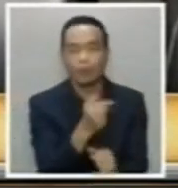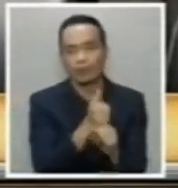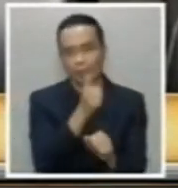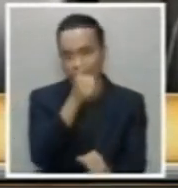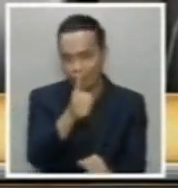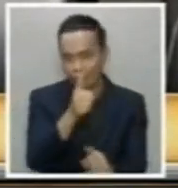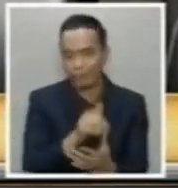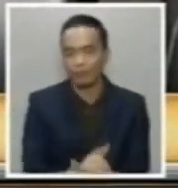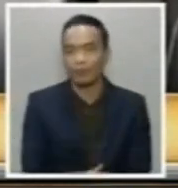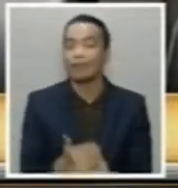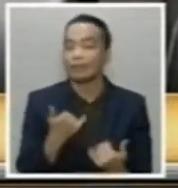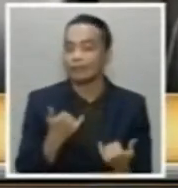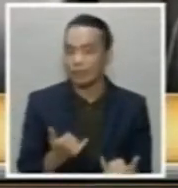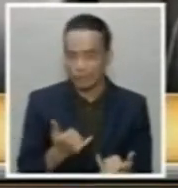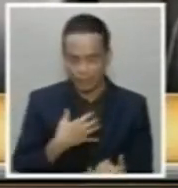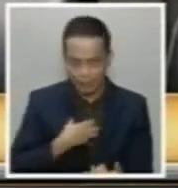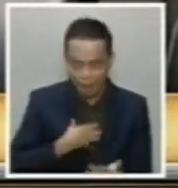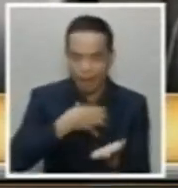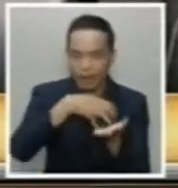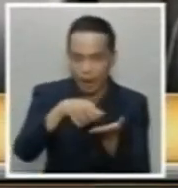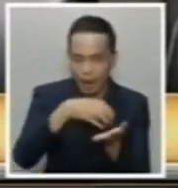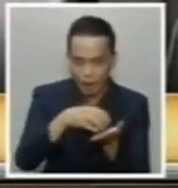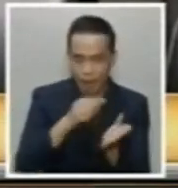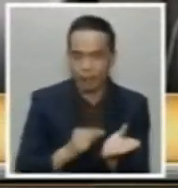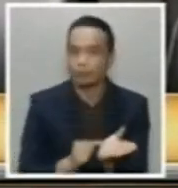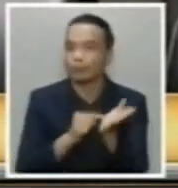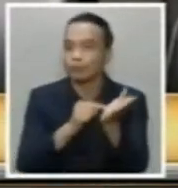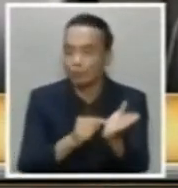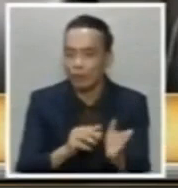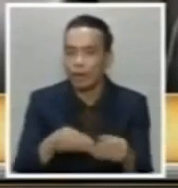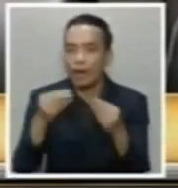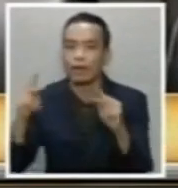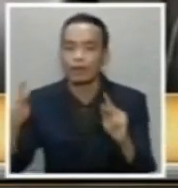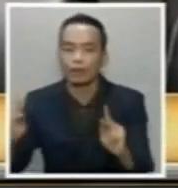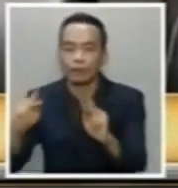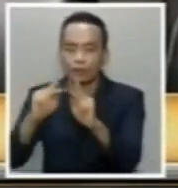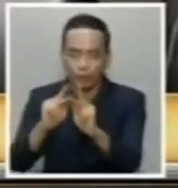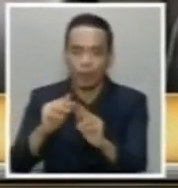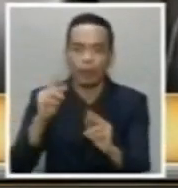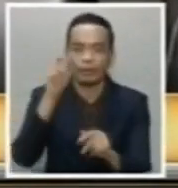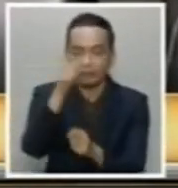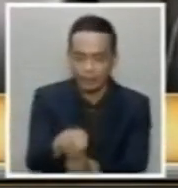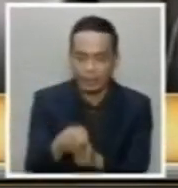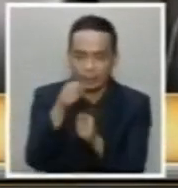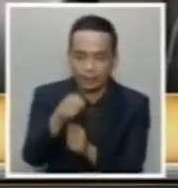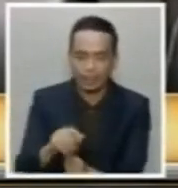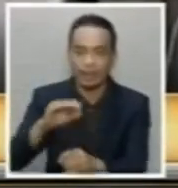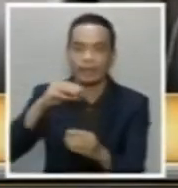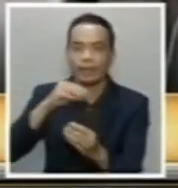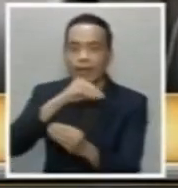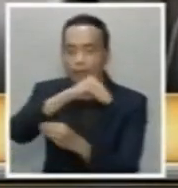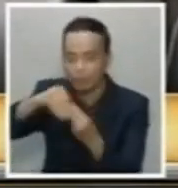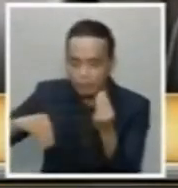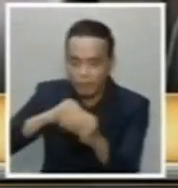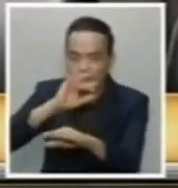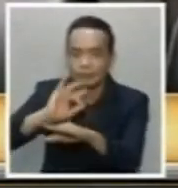กับผมจึงขอนำเรียนท่านประธานผ่านไปยังกระทรวงเกษตรและสหกรณ์กระทรวงทรัพยากรธรรมชาติและสิ่งแวดล้